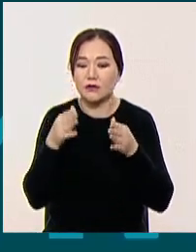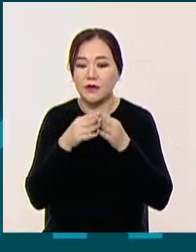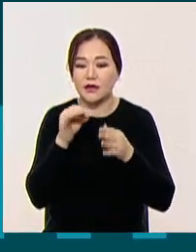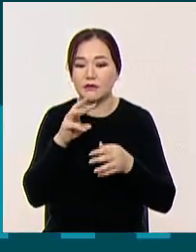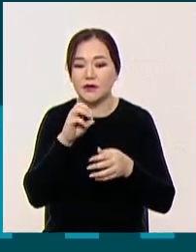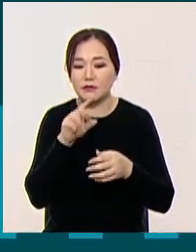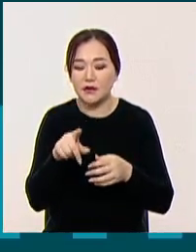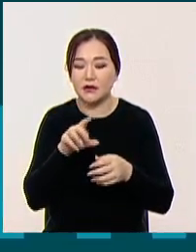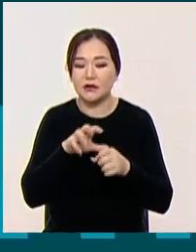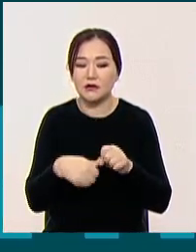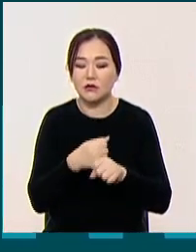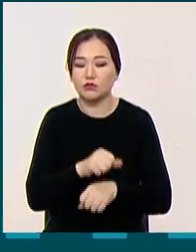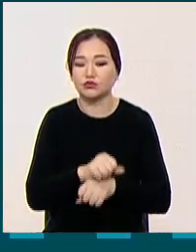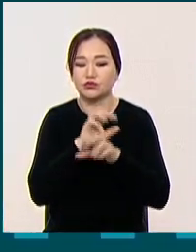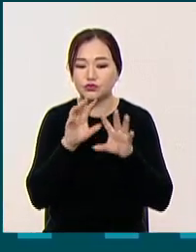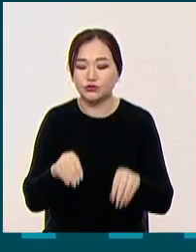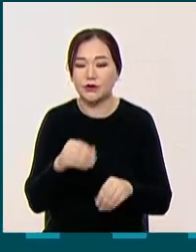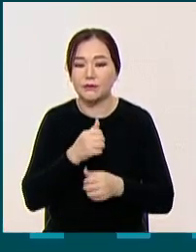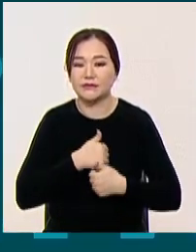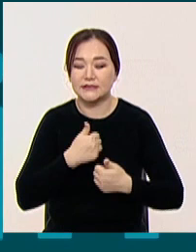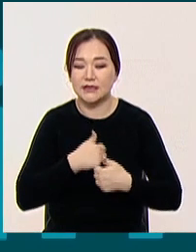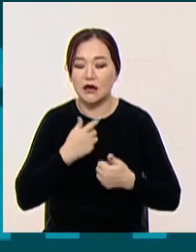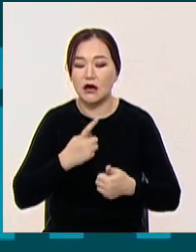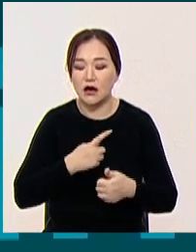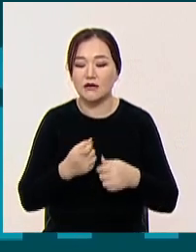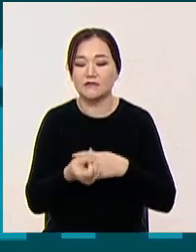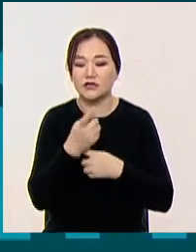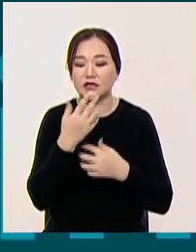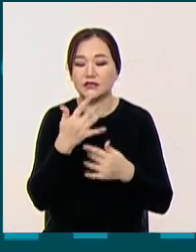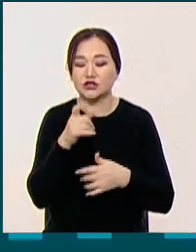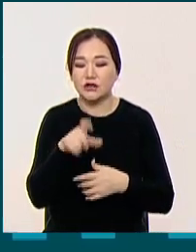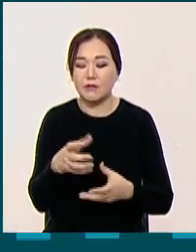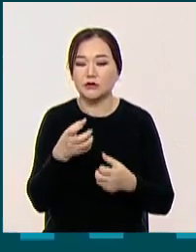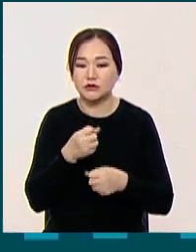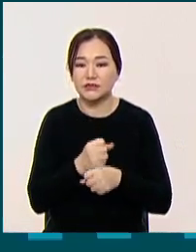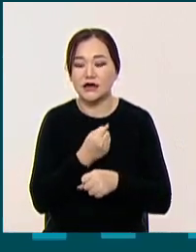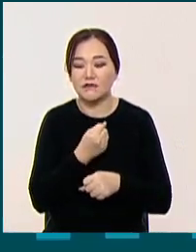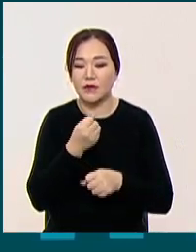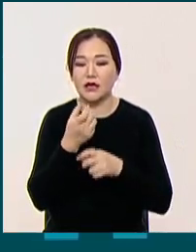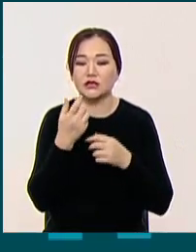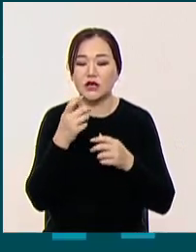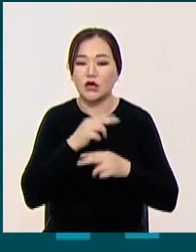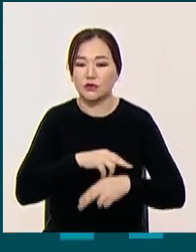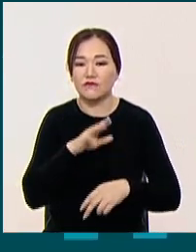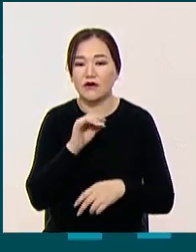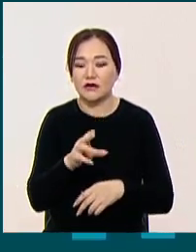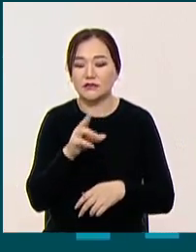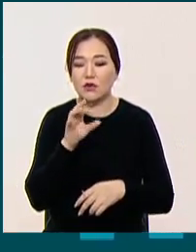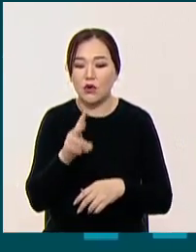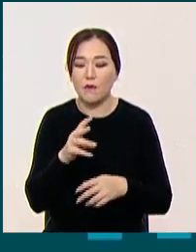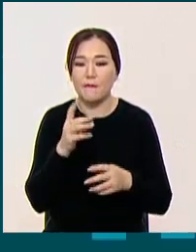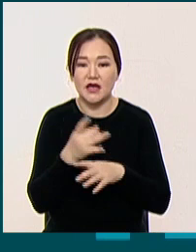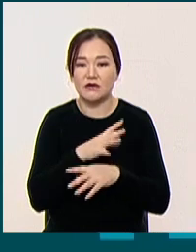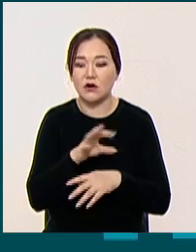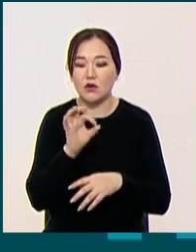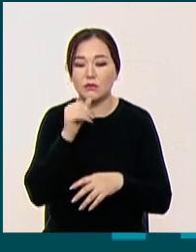мебель. Угомонить бунтующих попыталась охрана. В ходе стычек несколько человек получили травмы. Сотрудники Foxconn бастуют не первый раз. В